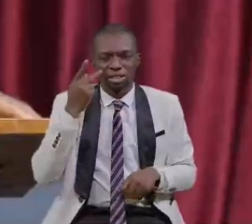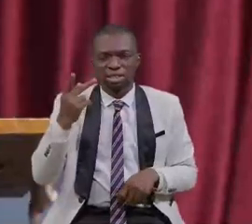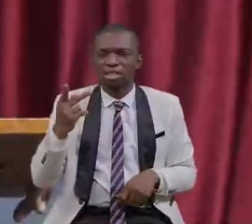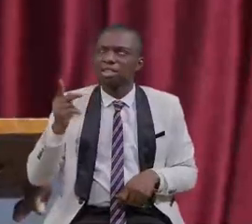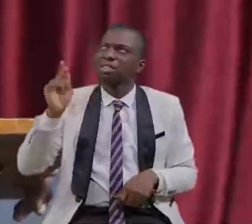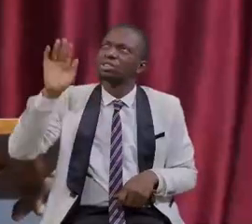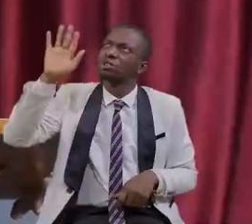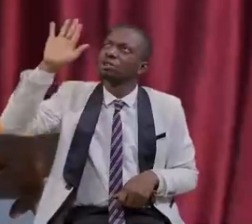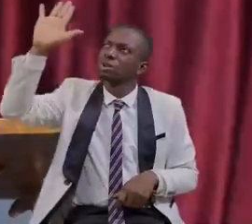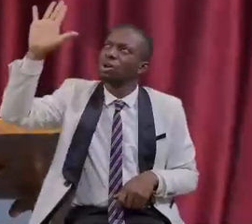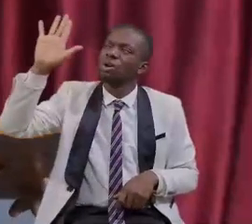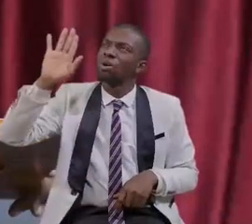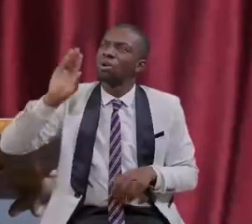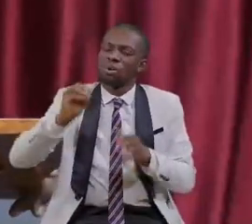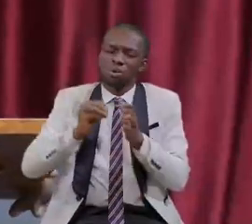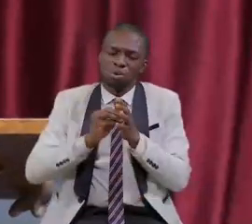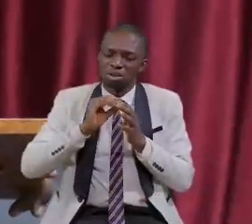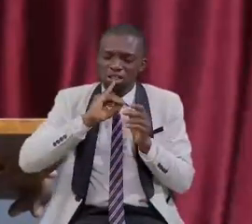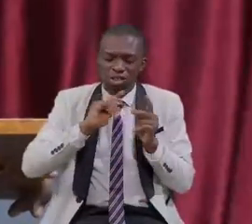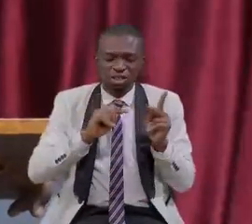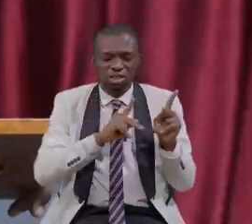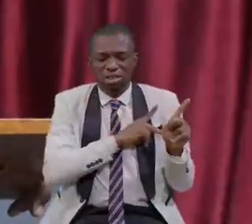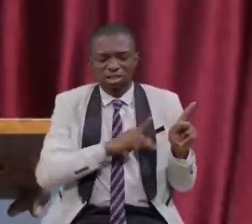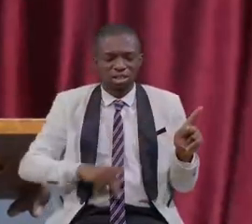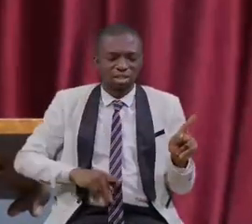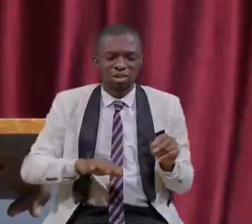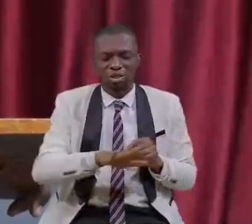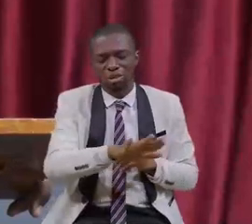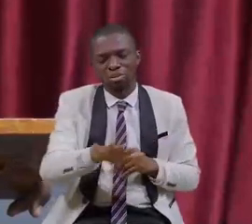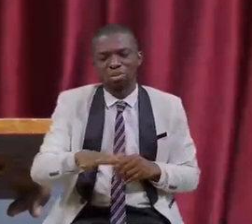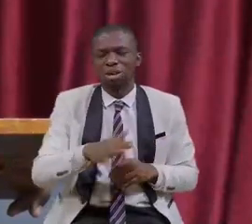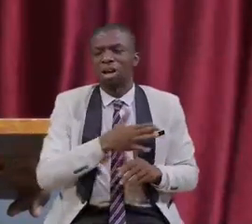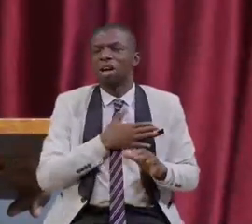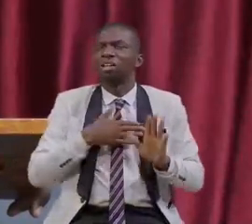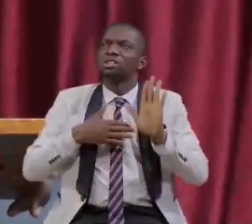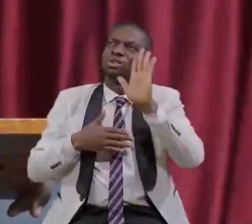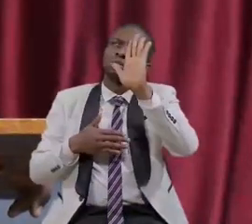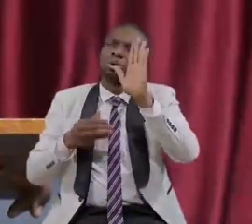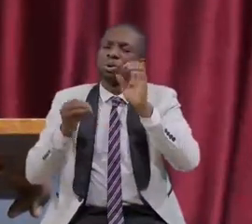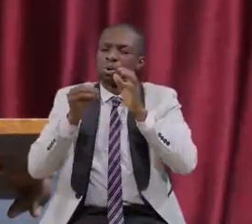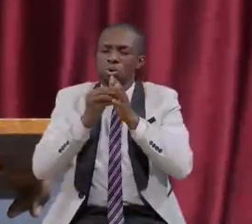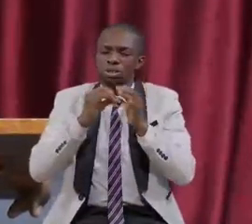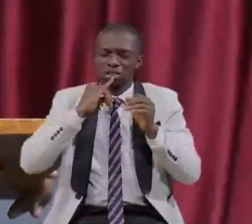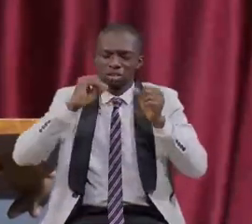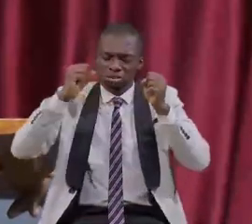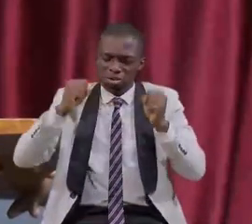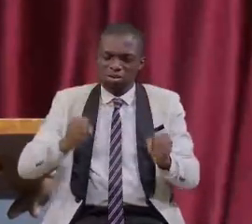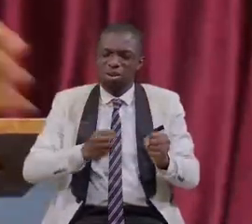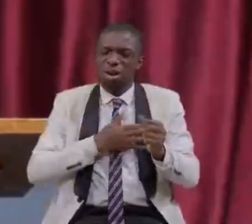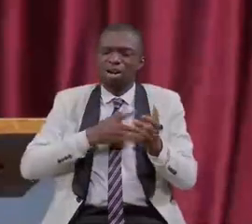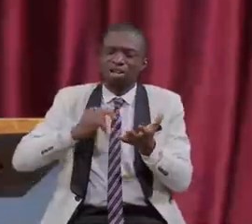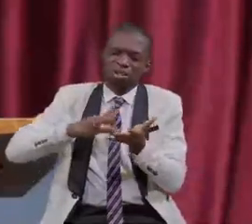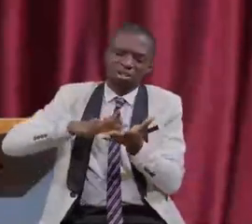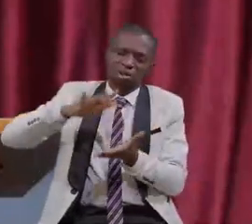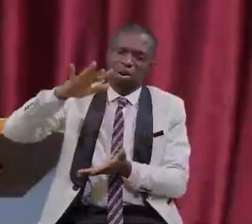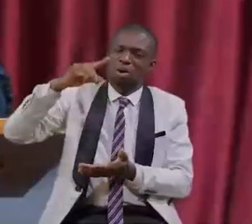à toi le règne, la puissance, la gloire au siècle des